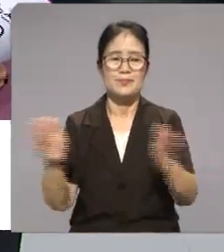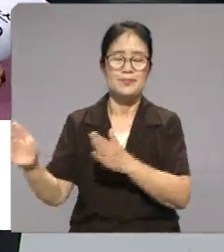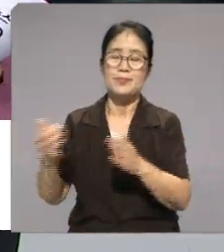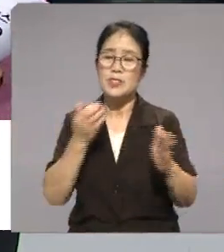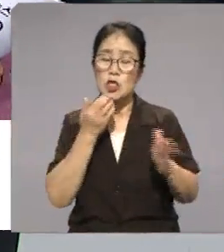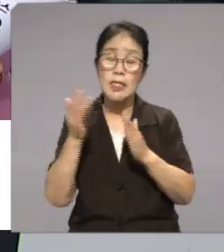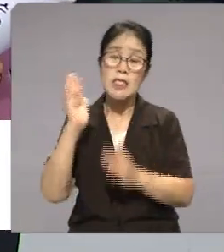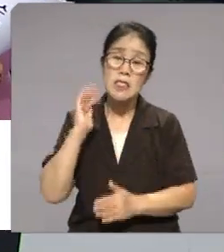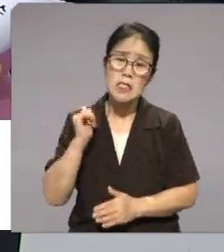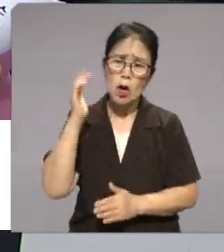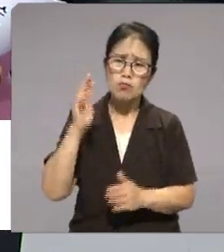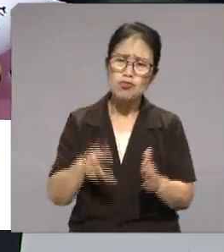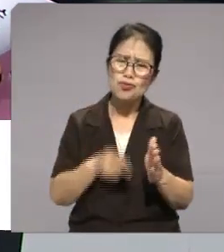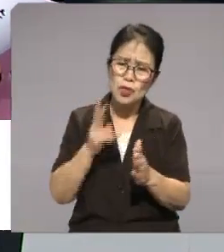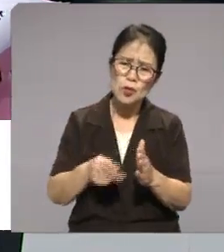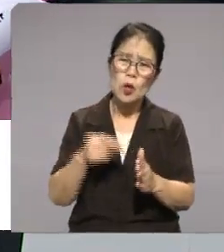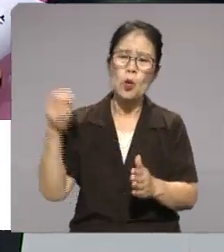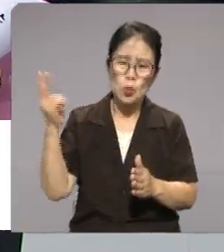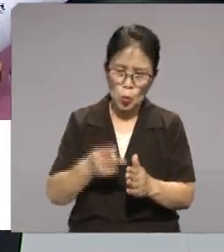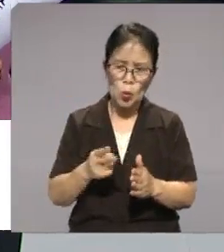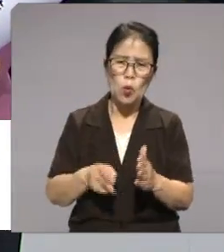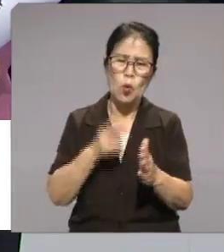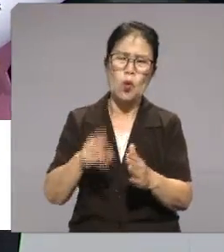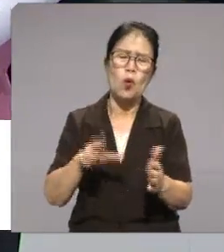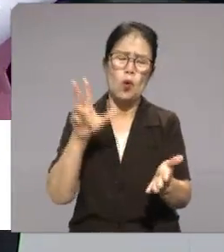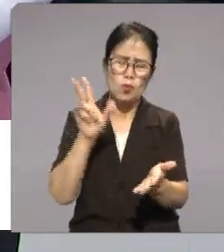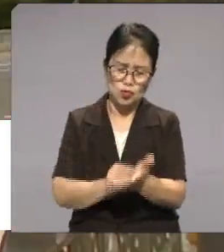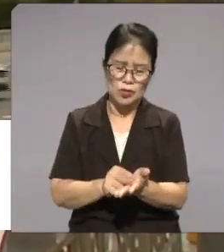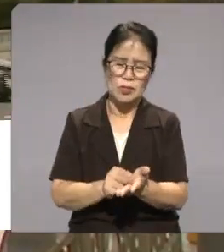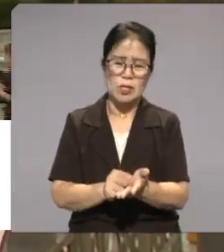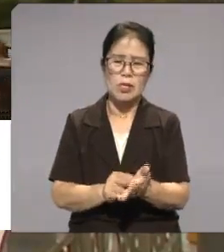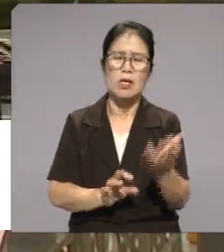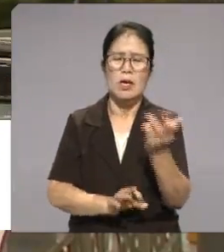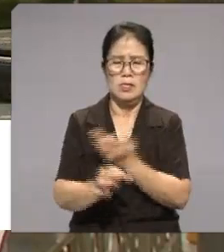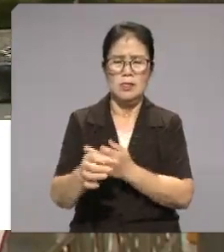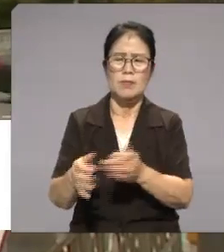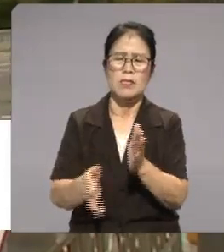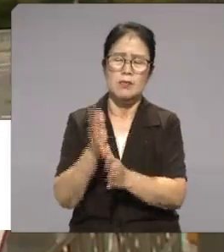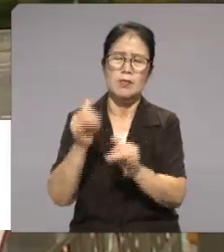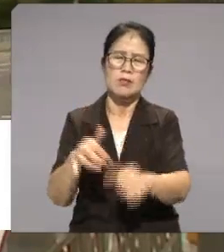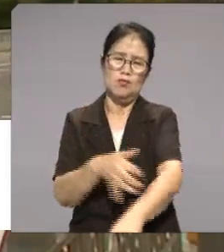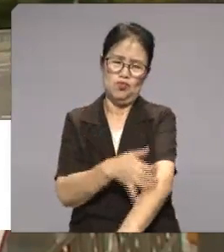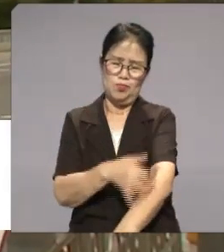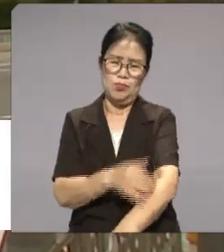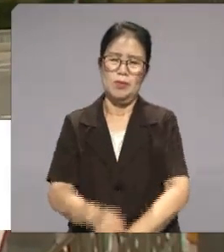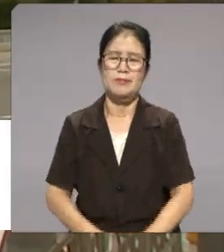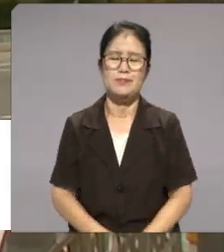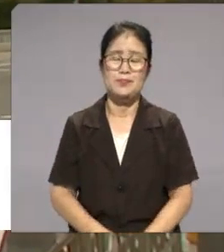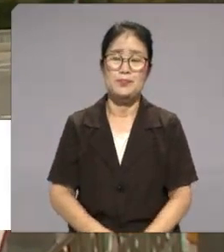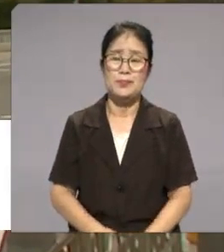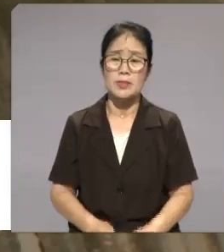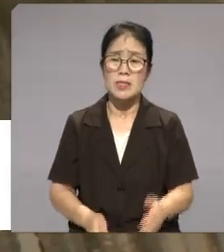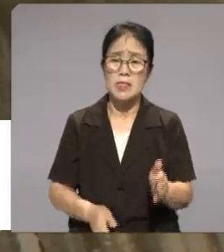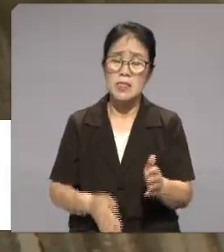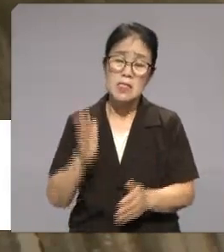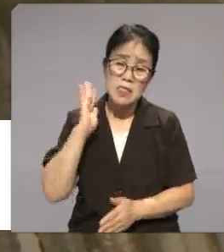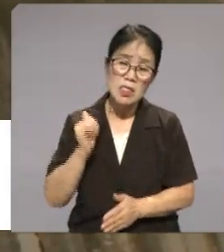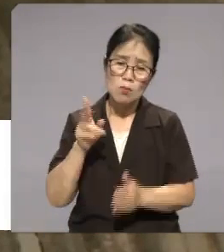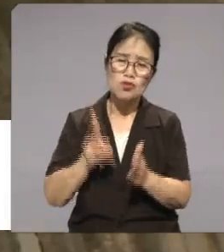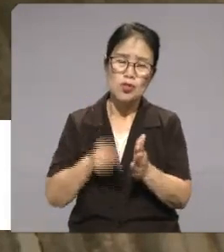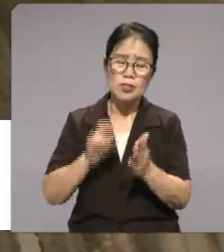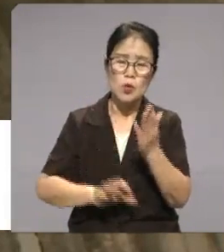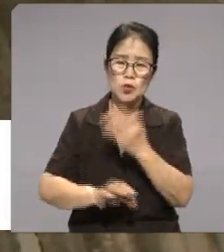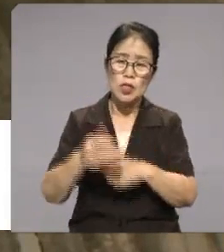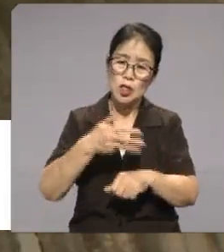경기 의정부 경전철이 또 운행을 멈춰 출근길 시민들이 불편을 겪었습니다 의정부 경전철에 따르면 오전 8시